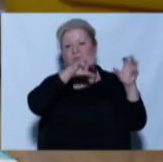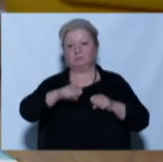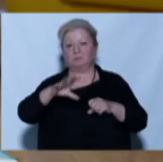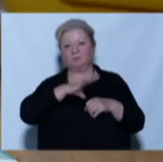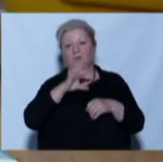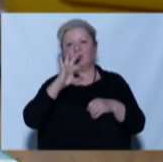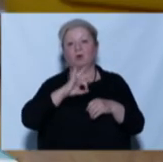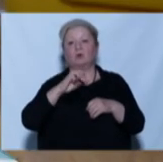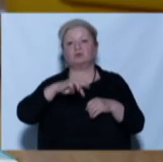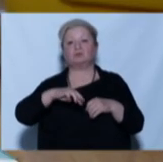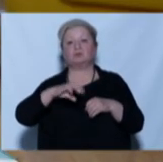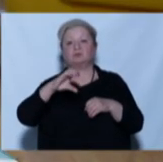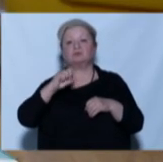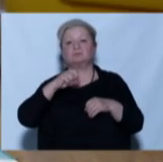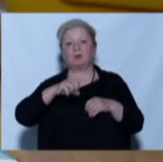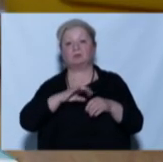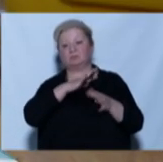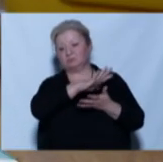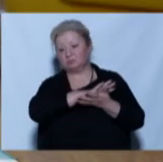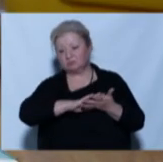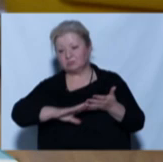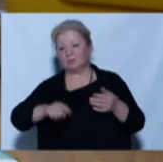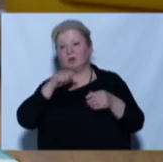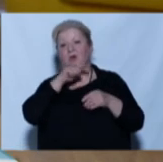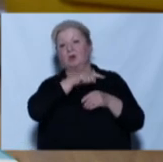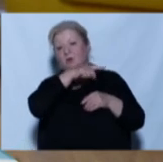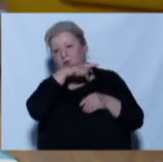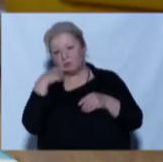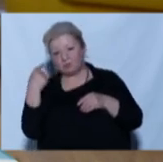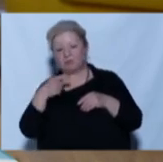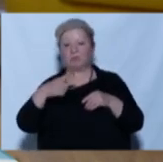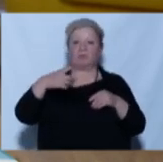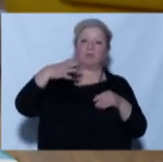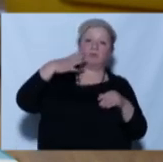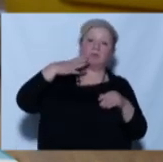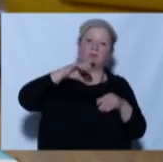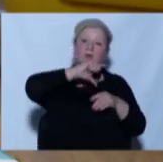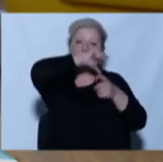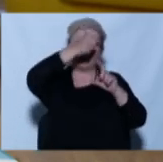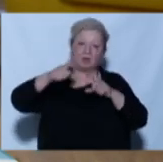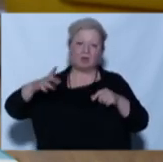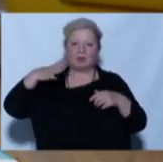შემდეგ რუსეთსა და საქართველოს და რუსეთსა და კავკასიას შორის ურთიერთობები მცირე ხნით